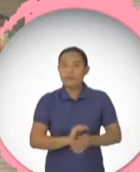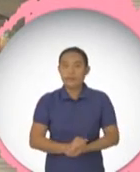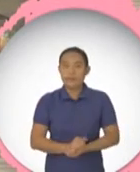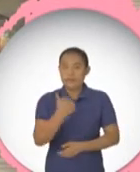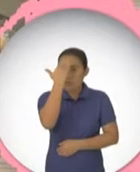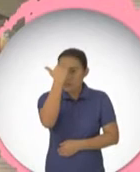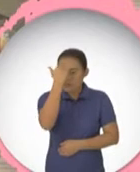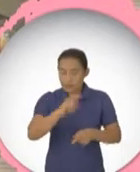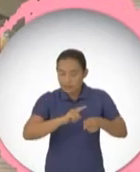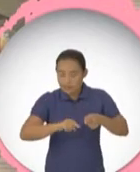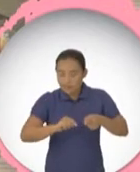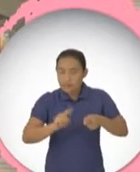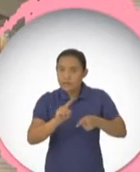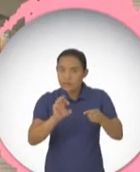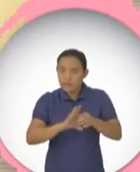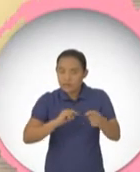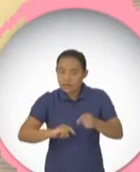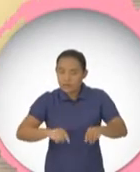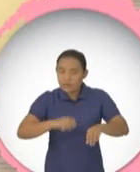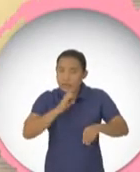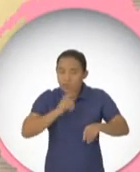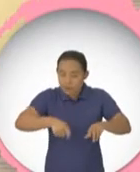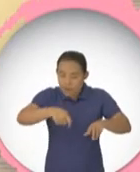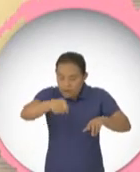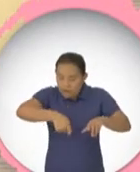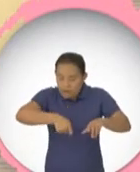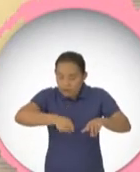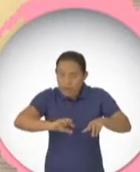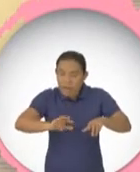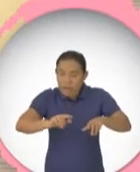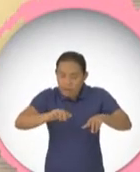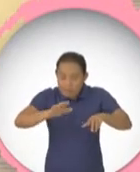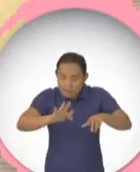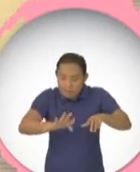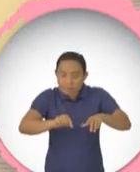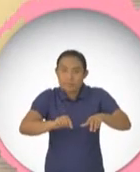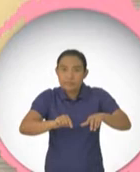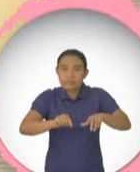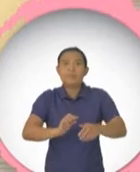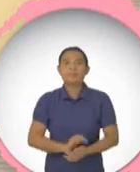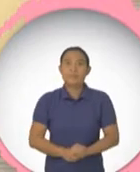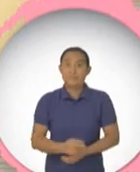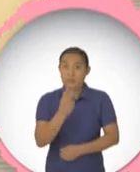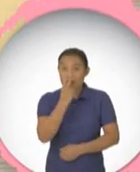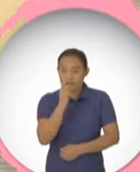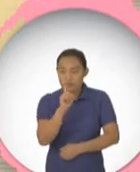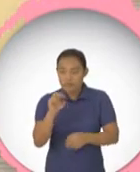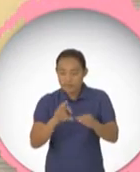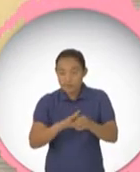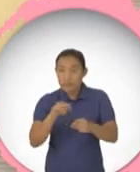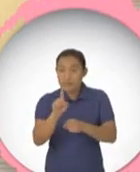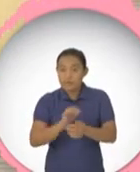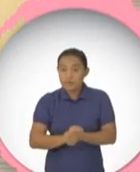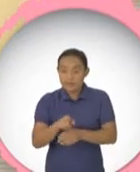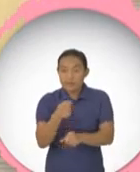ของมันจะยุบตัวลงอะค่ะนะคะแล้วเดี๋ยวเรามาดูด้านข้างความหนาด้านข้างนะคะมันจะมีลักษณะเป็นชั้นที่เมื่อกี้เราพับท